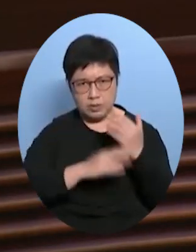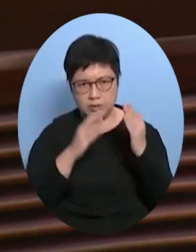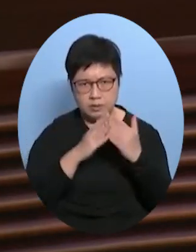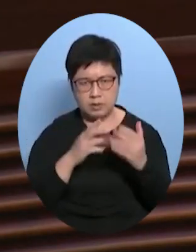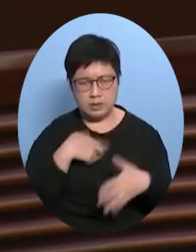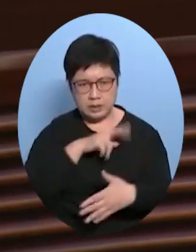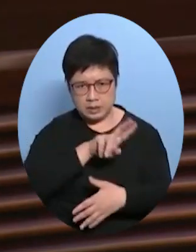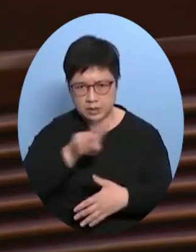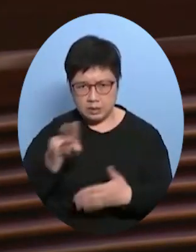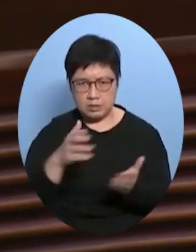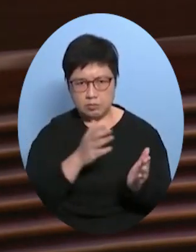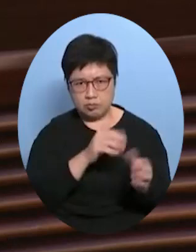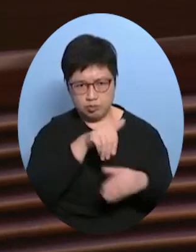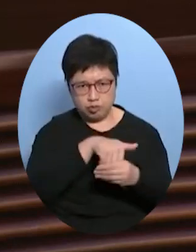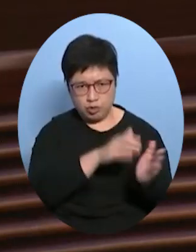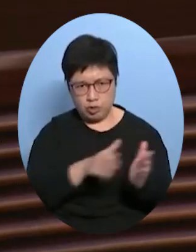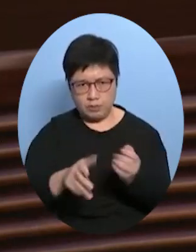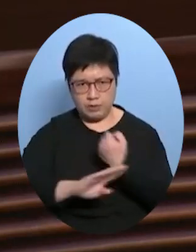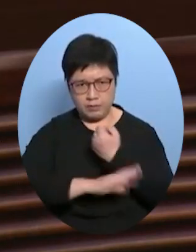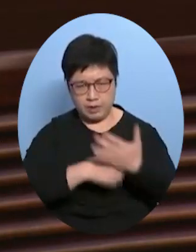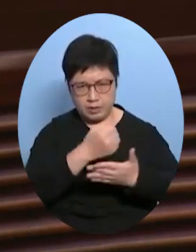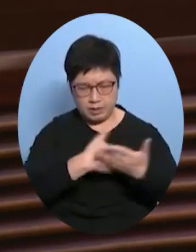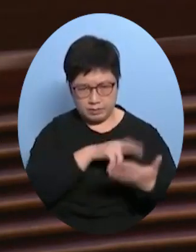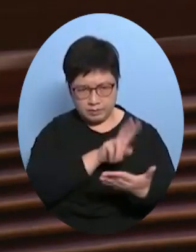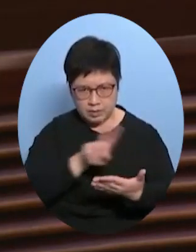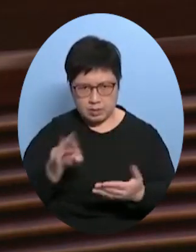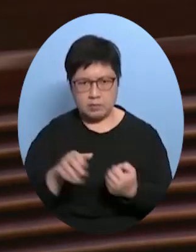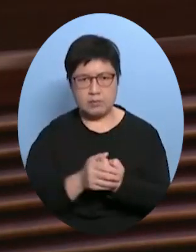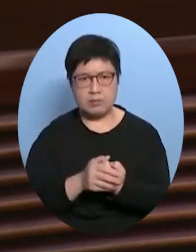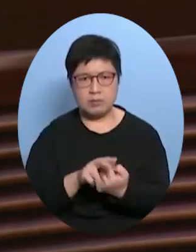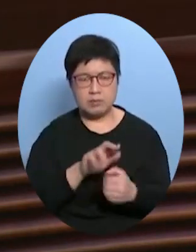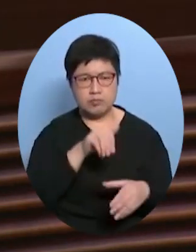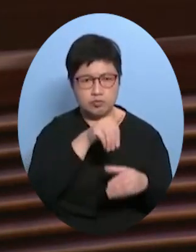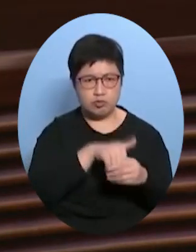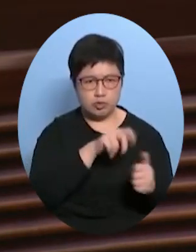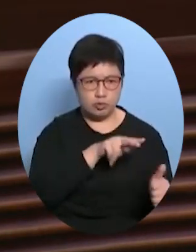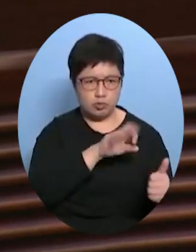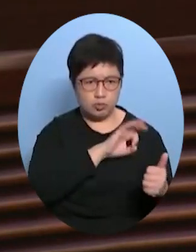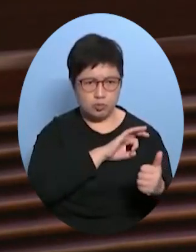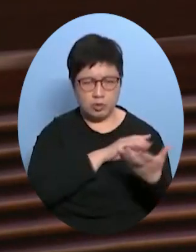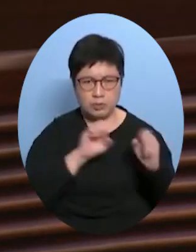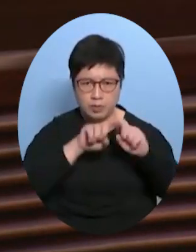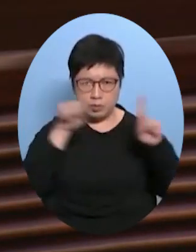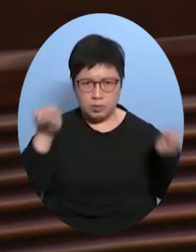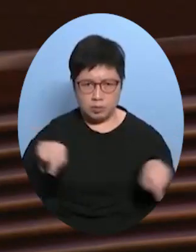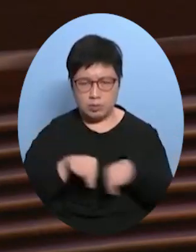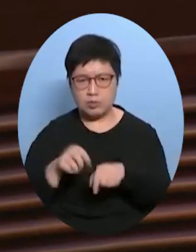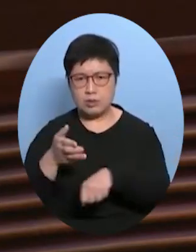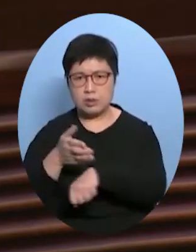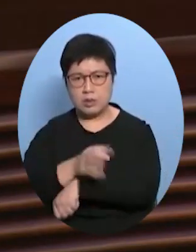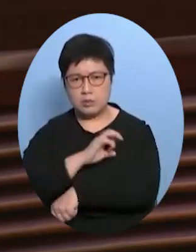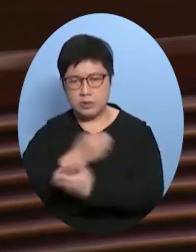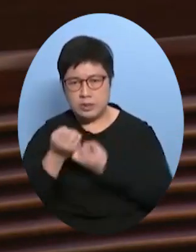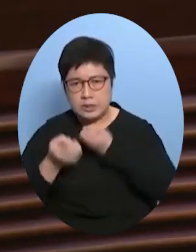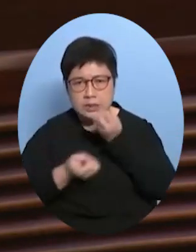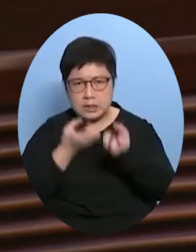選舉安排的相關法例，參考了選管會的報告書和社會的各種意見。